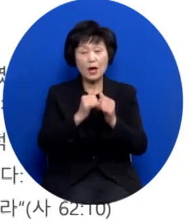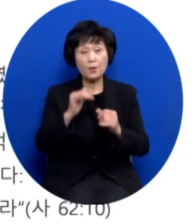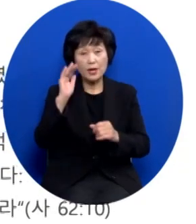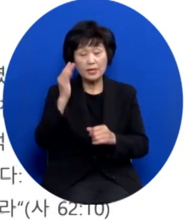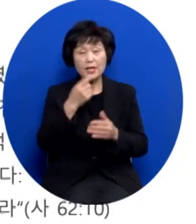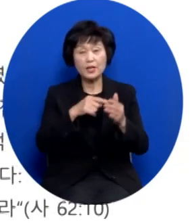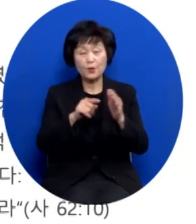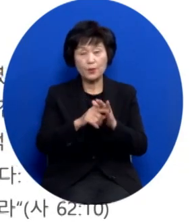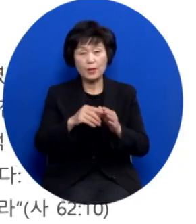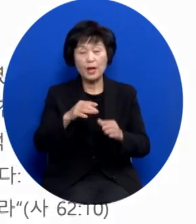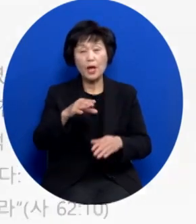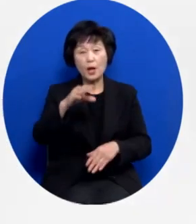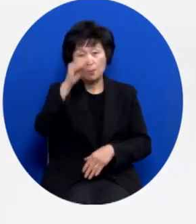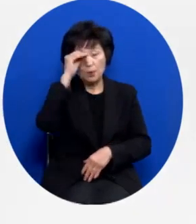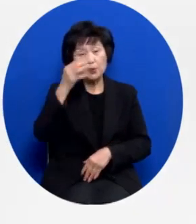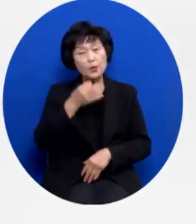권위를 제공하라고 당부했습니다